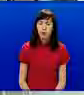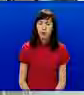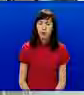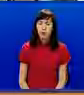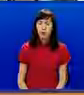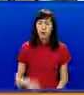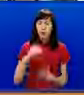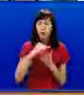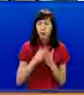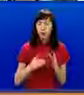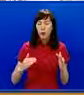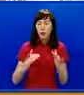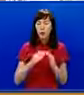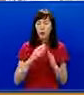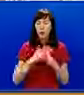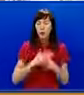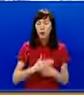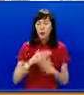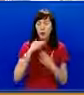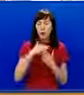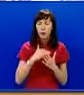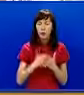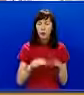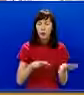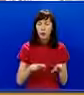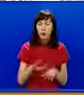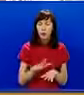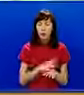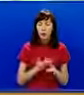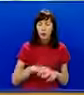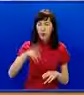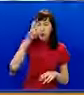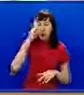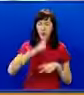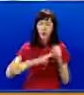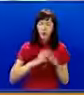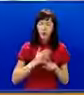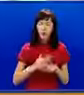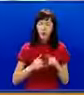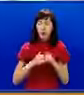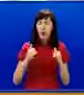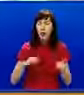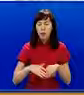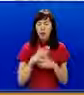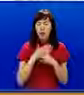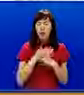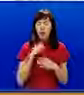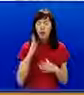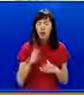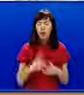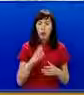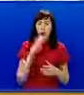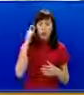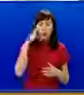Бағдарламаға тұрғын үй нарығын қолдаудың кешенді шаралары енгізілген. Бұл еліміздің құрылыс саласын дамытуға жаңа серпін бермек.